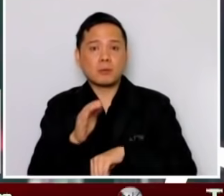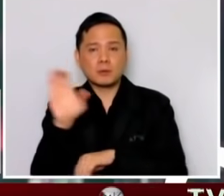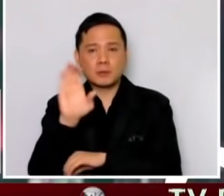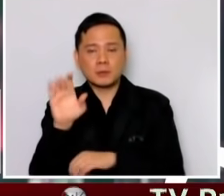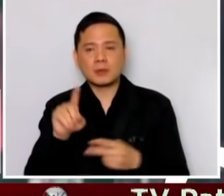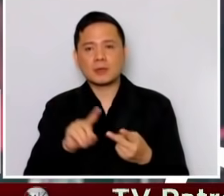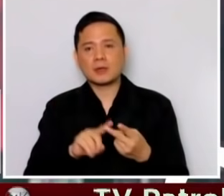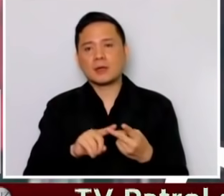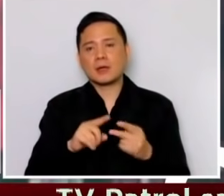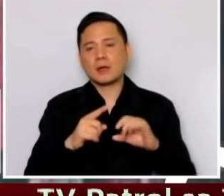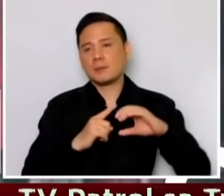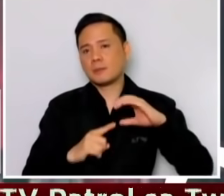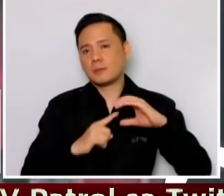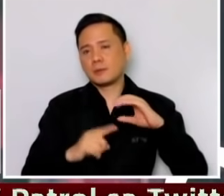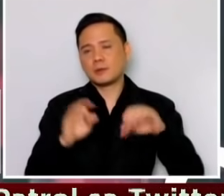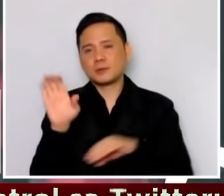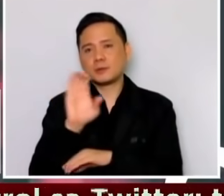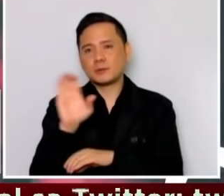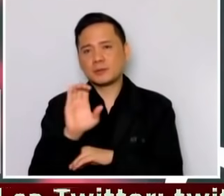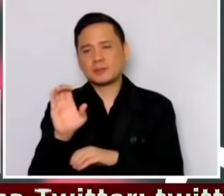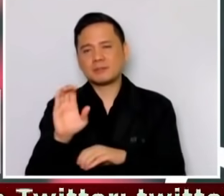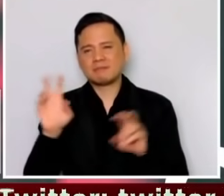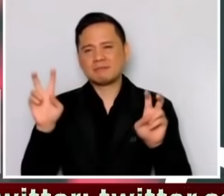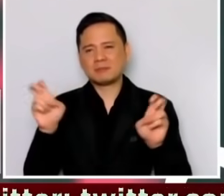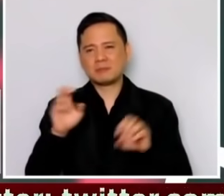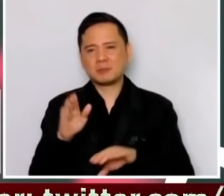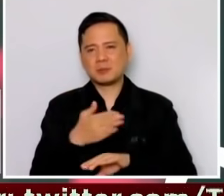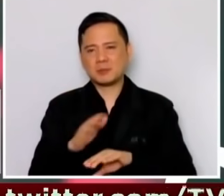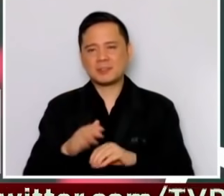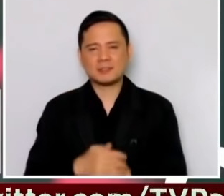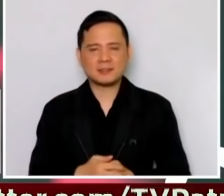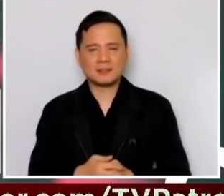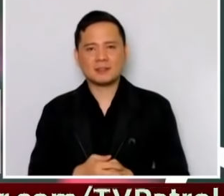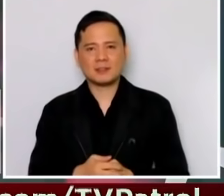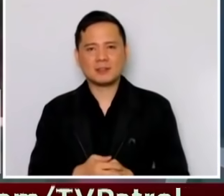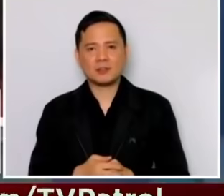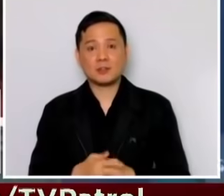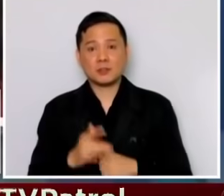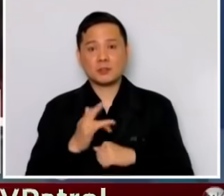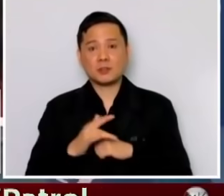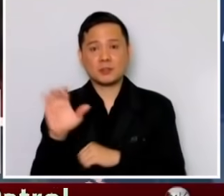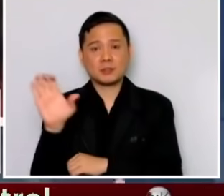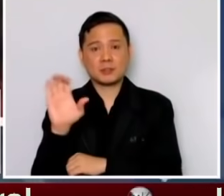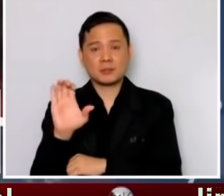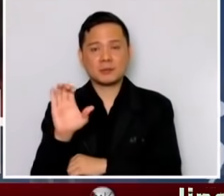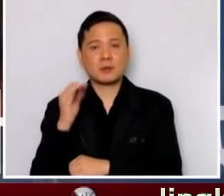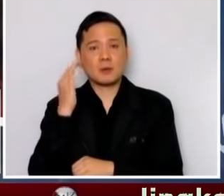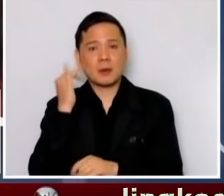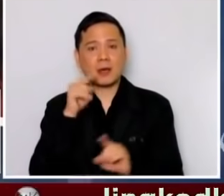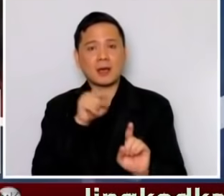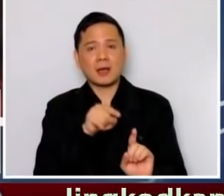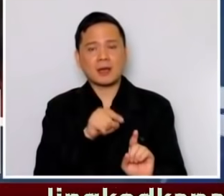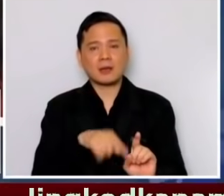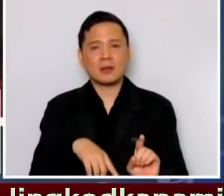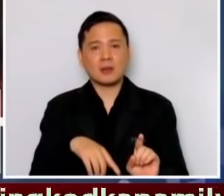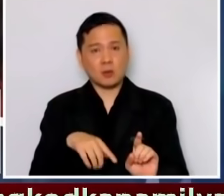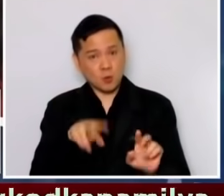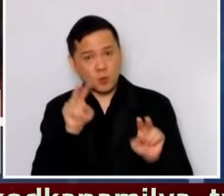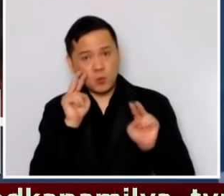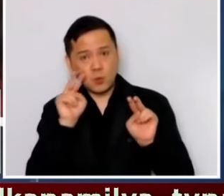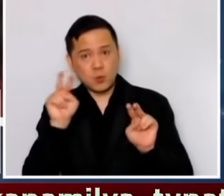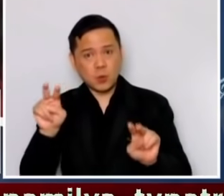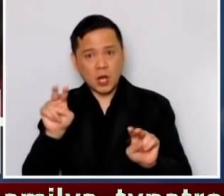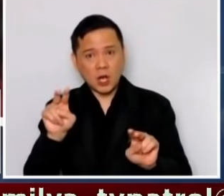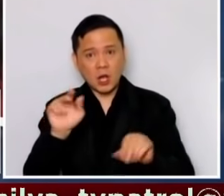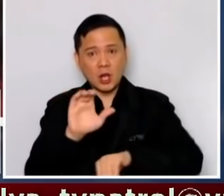theme song sa YouTube Music Night ngayong Sabado. Maaga itong pamasko ng pop rock diva dahil libre nga papanood ng digital concert alas 8 ng